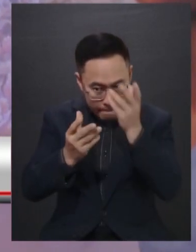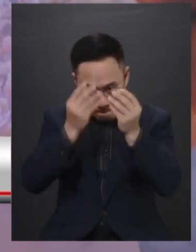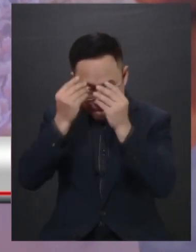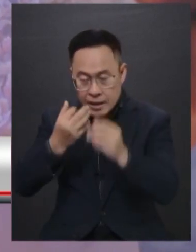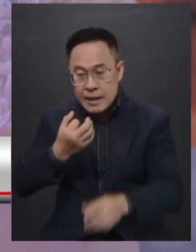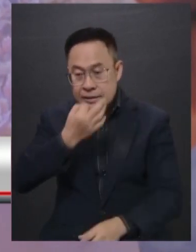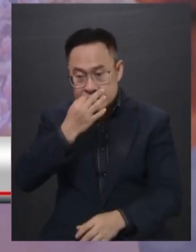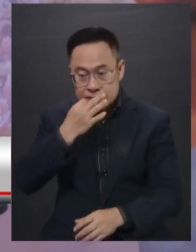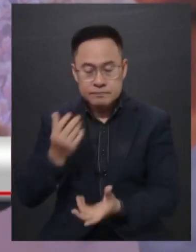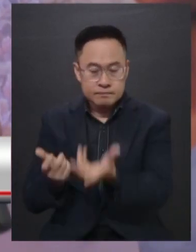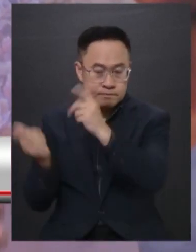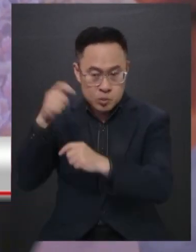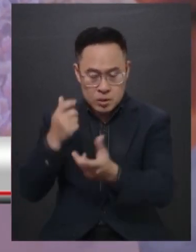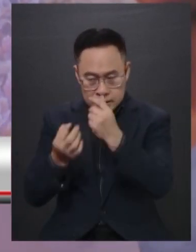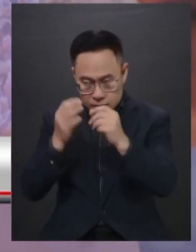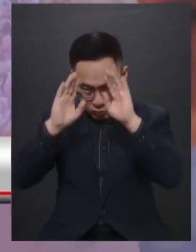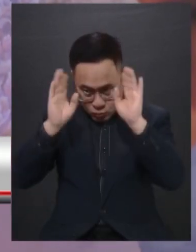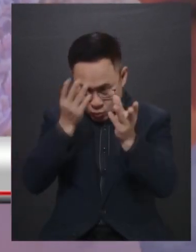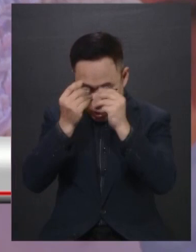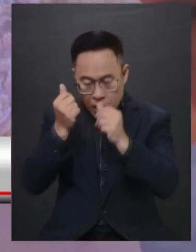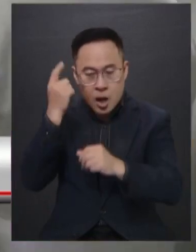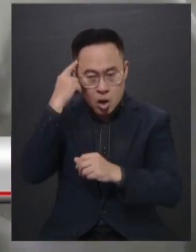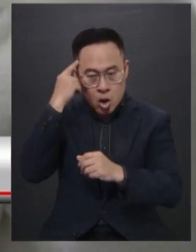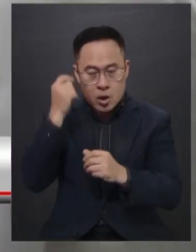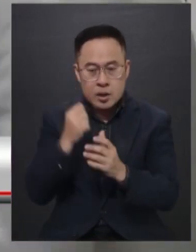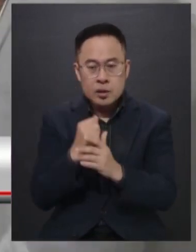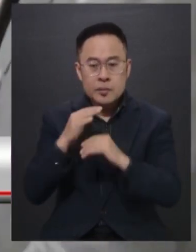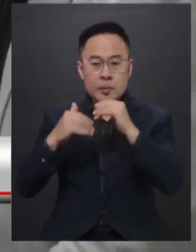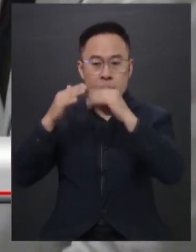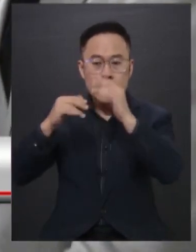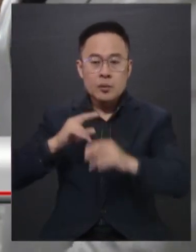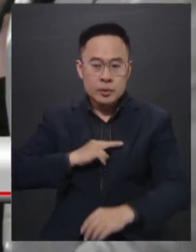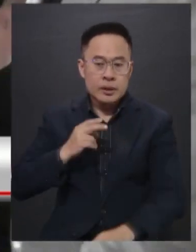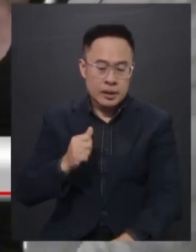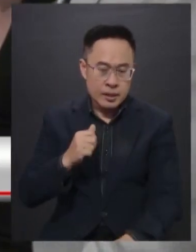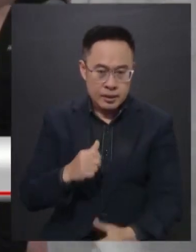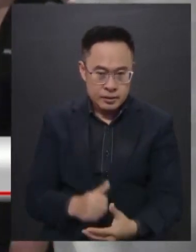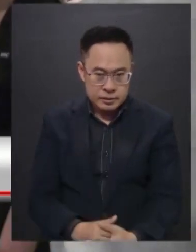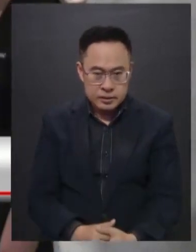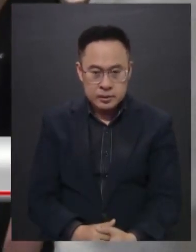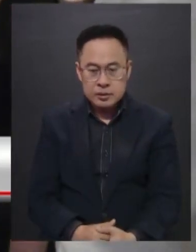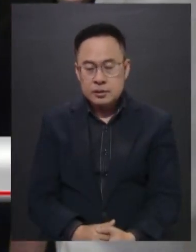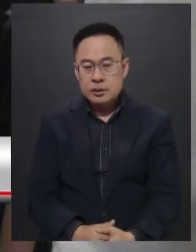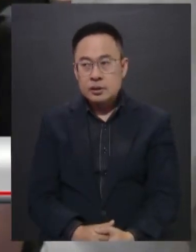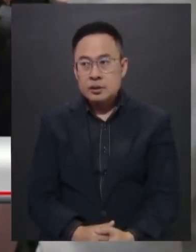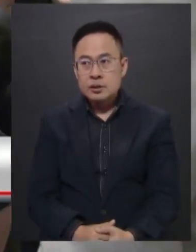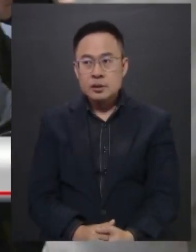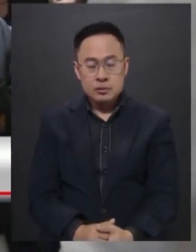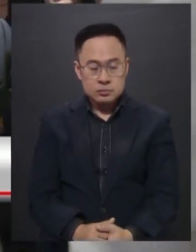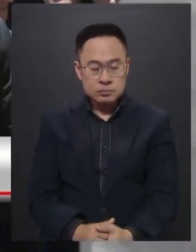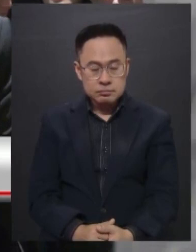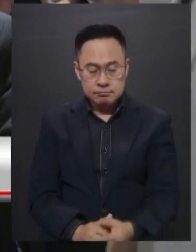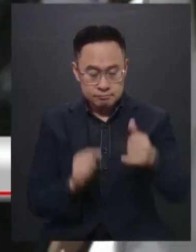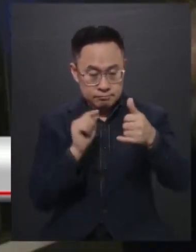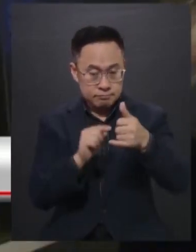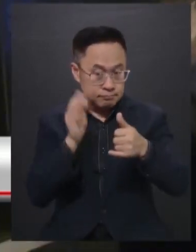ชีพซึ่งก็จะช่วยให้ได้เรียนรู้จากความผิดหวังก่อนที่จะก้าวไปประสบความสำเร็จต่อไปนอกจากนี้พระดอนยังพูด